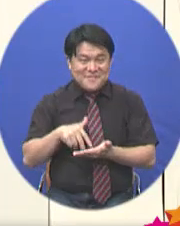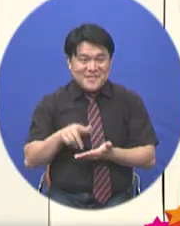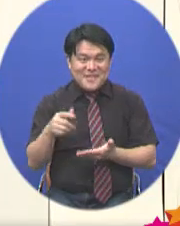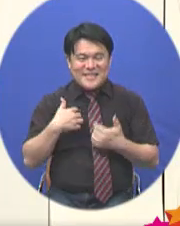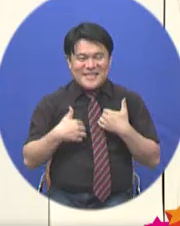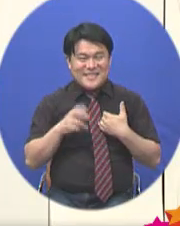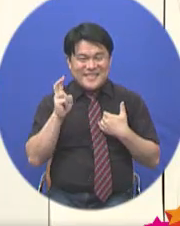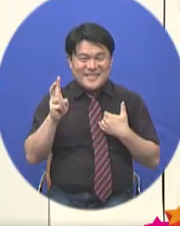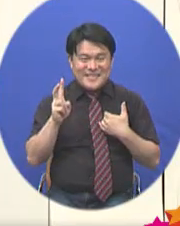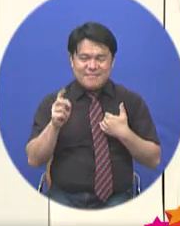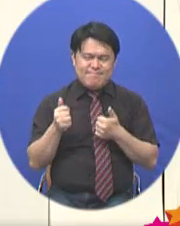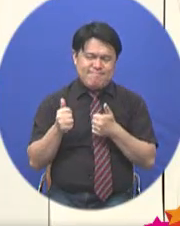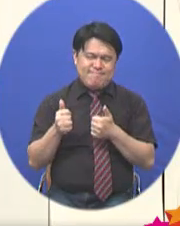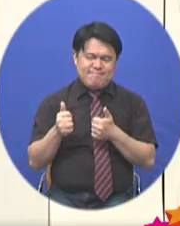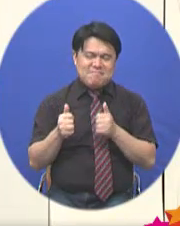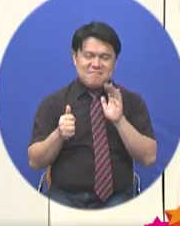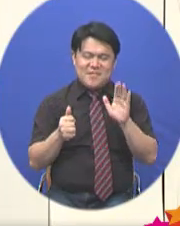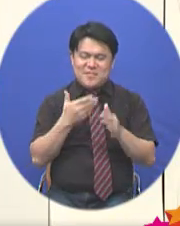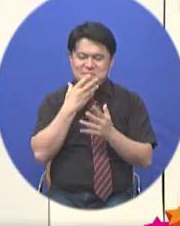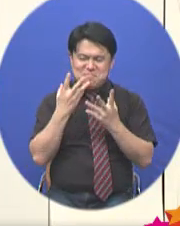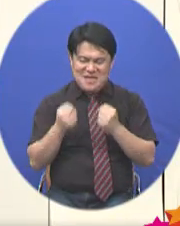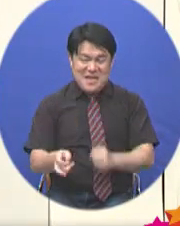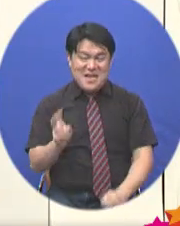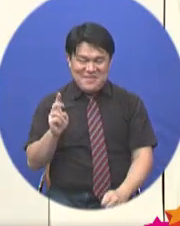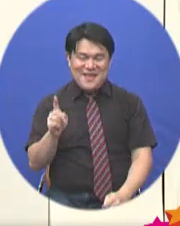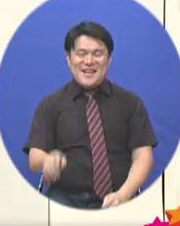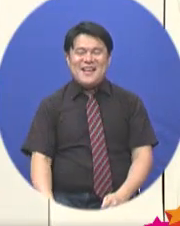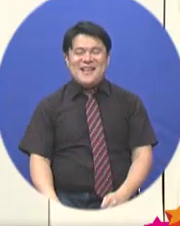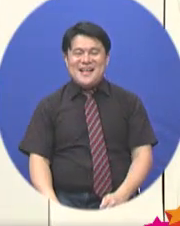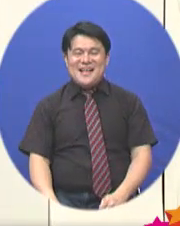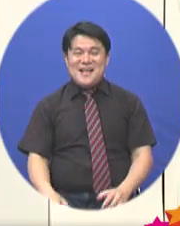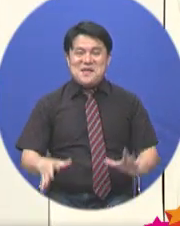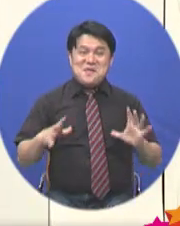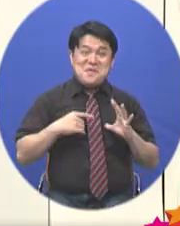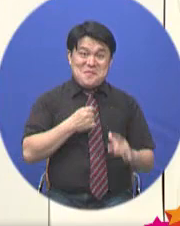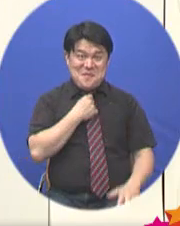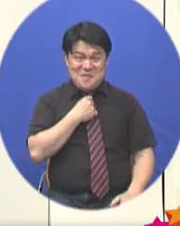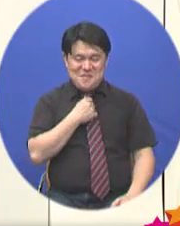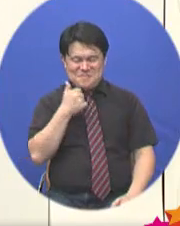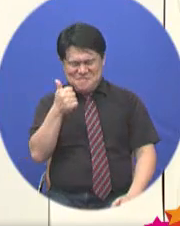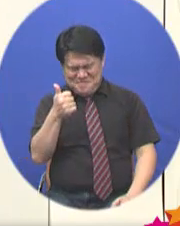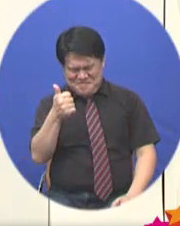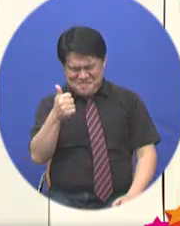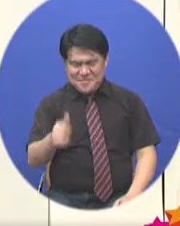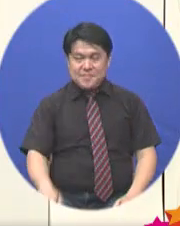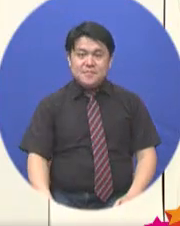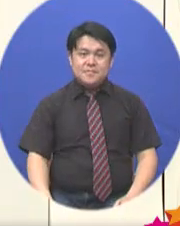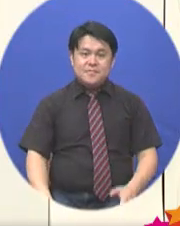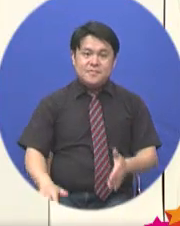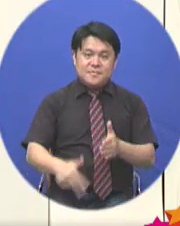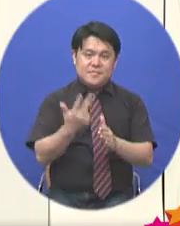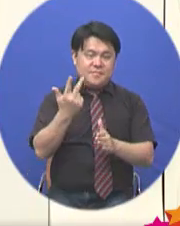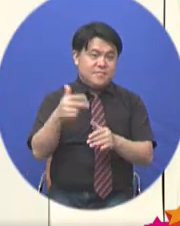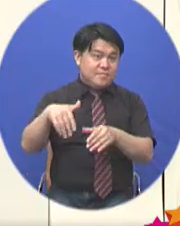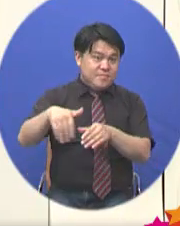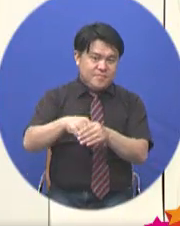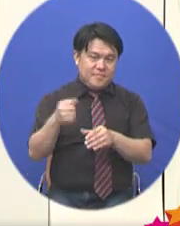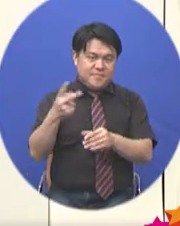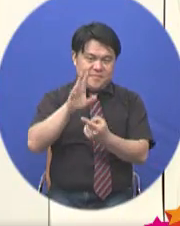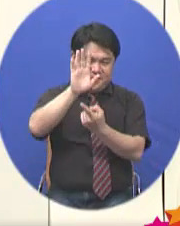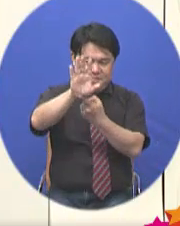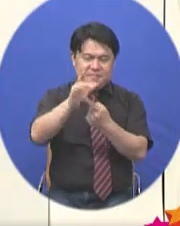그러니까요. 스님한테도 좋은 일이 있을 거라고 생각이 듭니다. 그렇습니다. 자랑스럽습니다. 자랑스럽습니다. 네? 700년 문화를